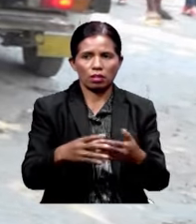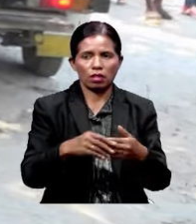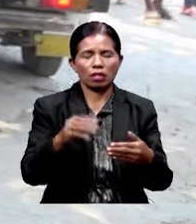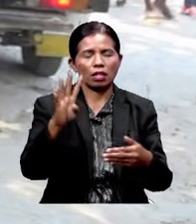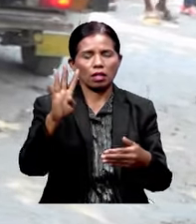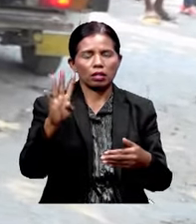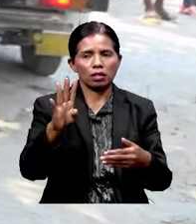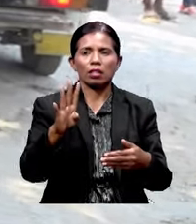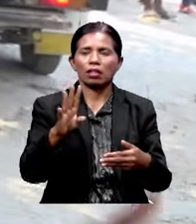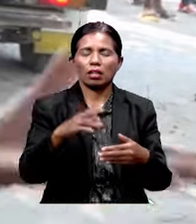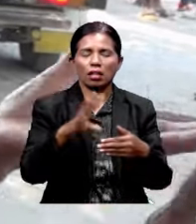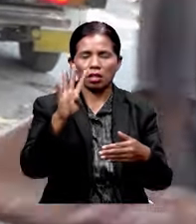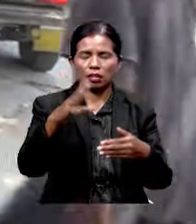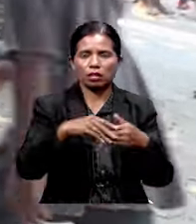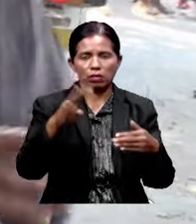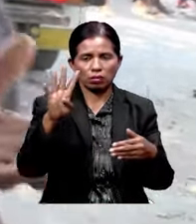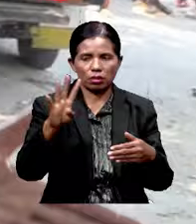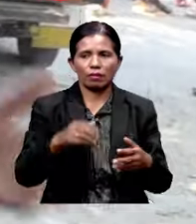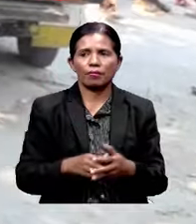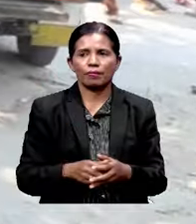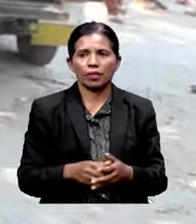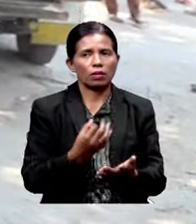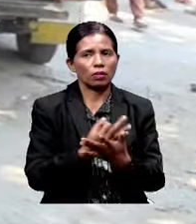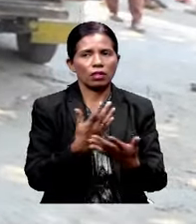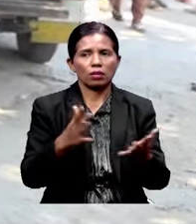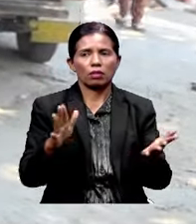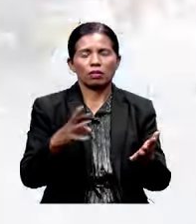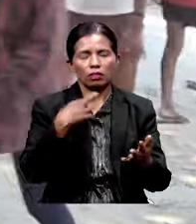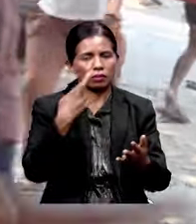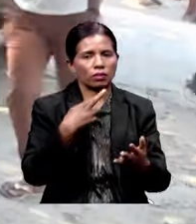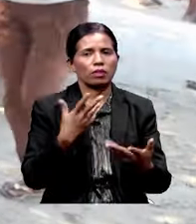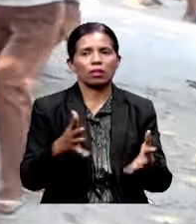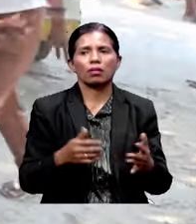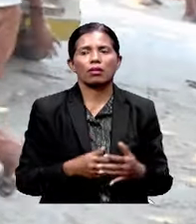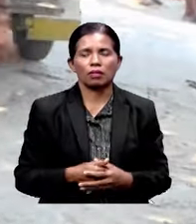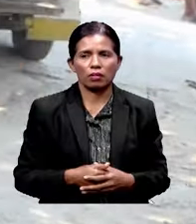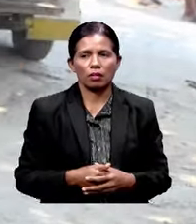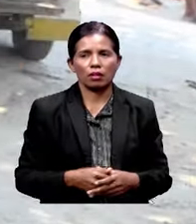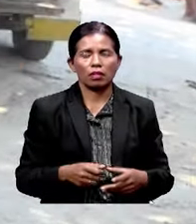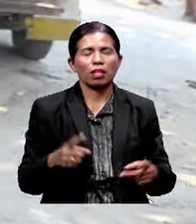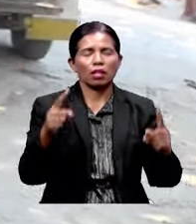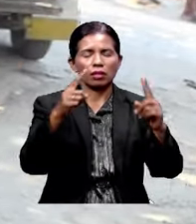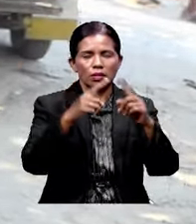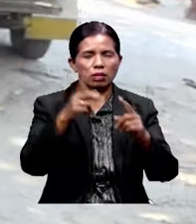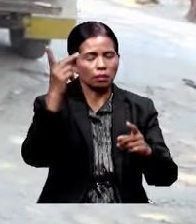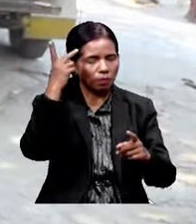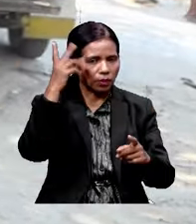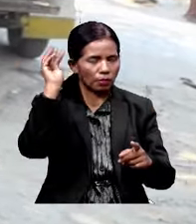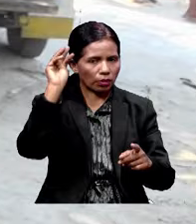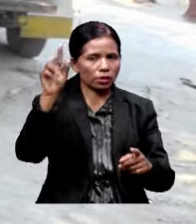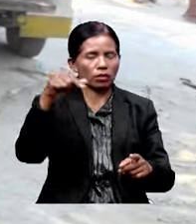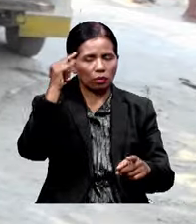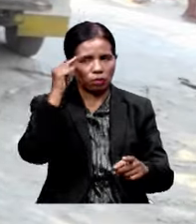dolar. Am susah barang kan nane, kas tu osan aku lahir osan peratus susah kalau berfos. Saya mah tu bayi itu nane am am permiru minister ho